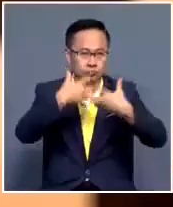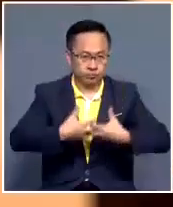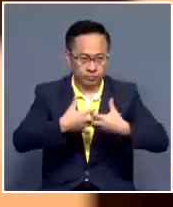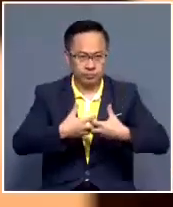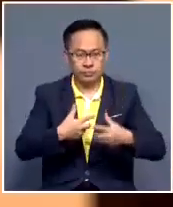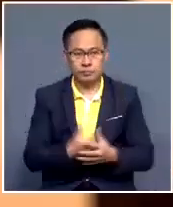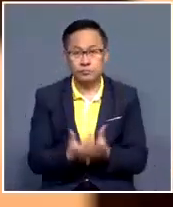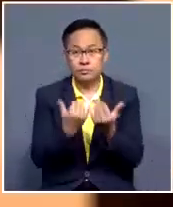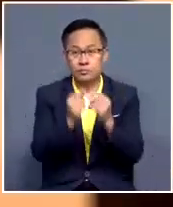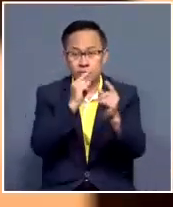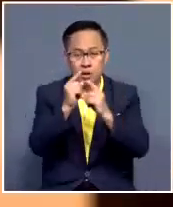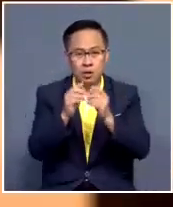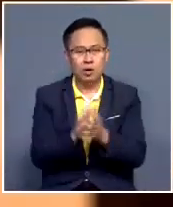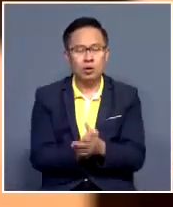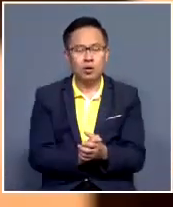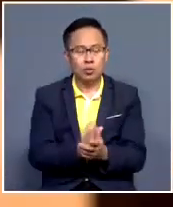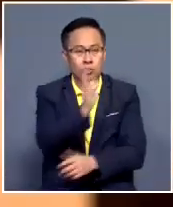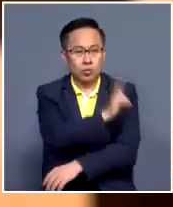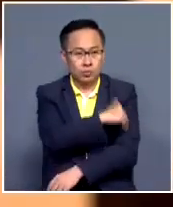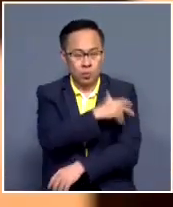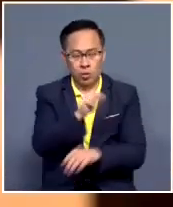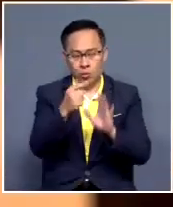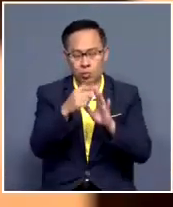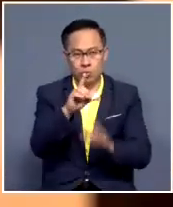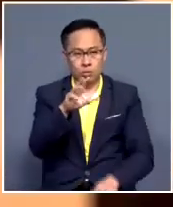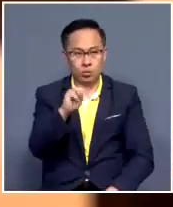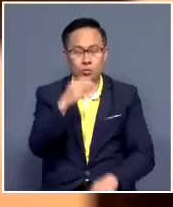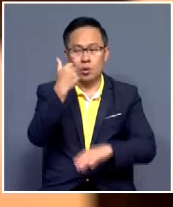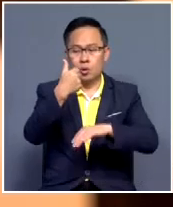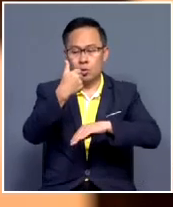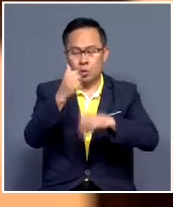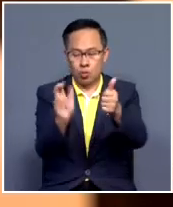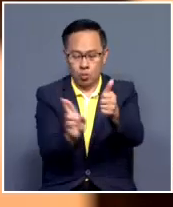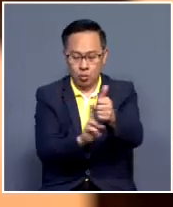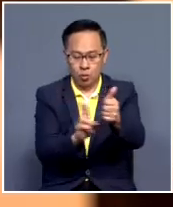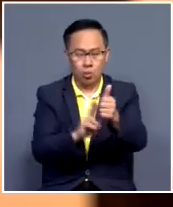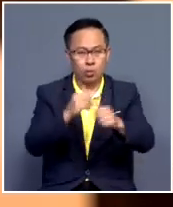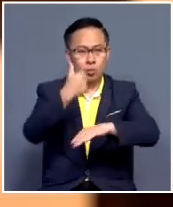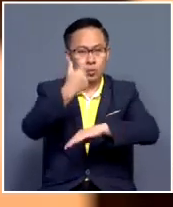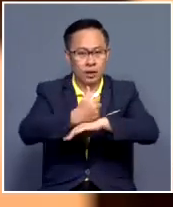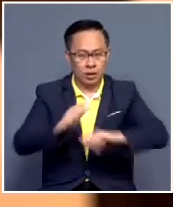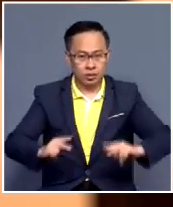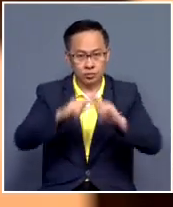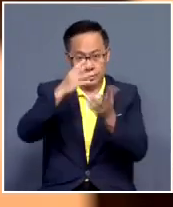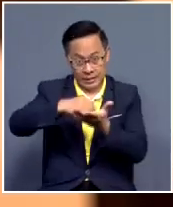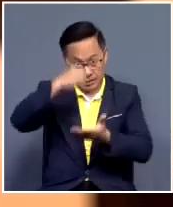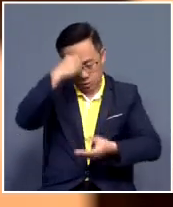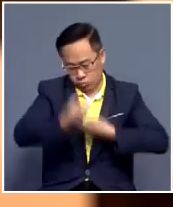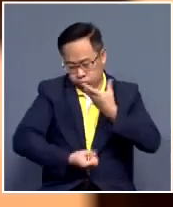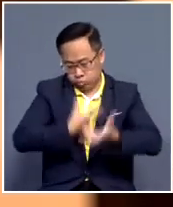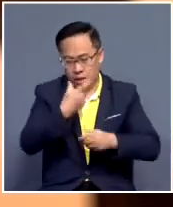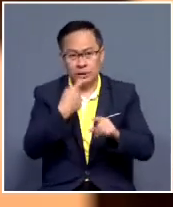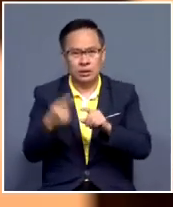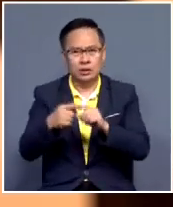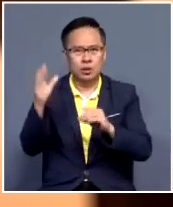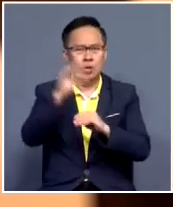มคะและตอนนี้อีกก็อยู่กับศาสตราจารย์คลินิกนายแพทย์อุดมขจินทร์รัฐมนตรีช่วยว่าการกระทรวงศึกษาธิการค่ะที่จะมาร่วมพูดคุยกับเราในเรื่อง